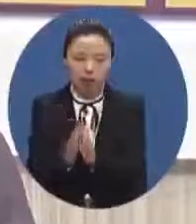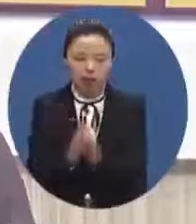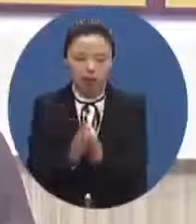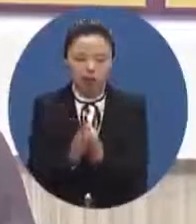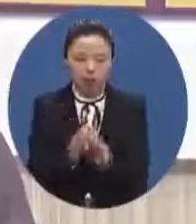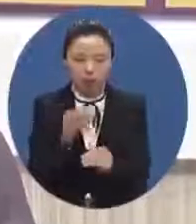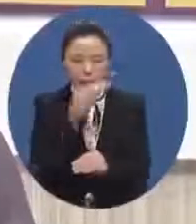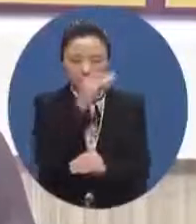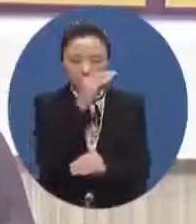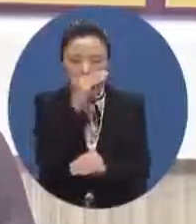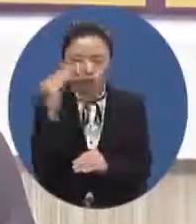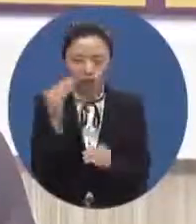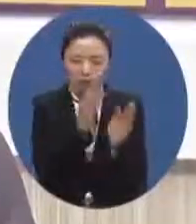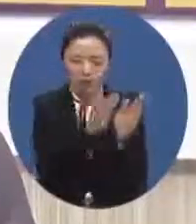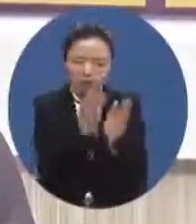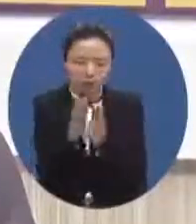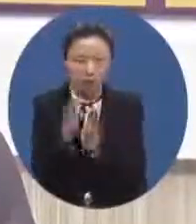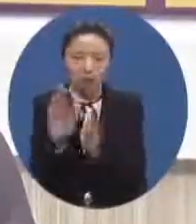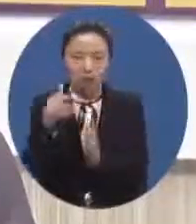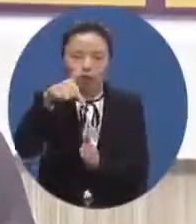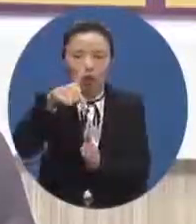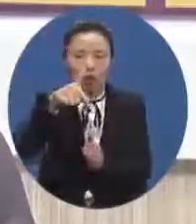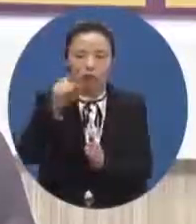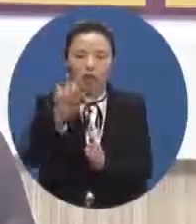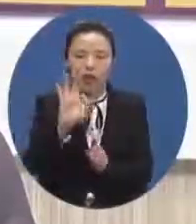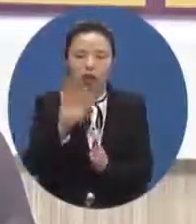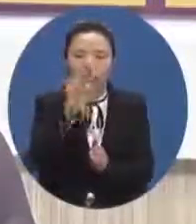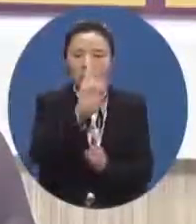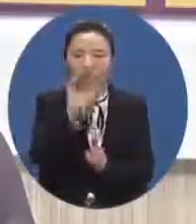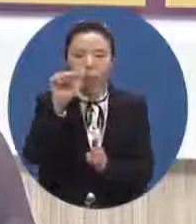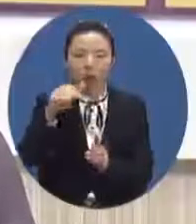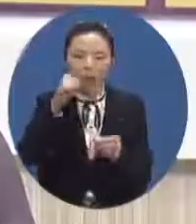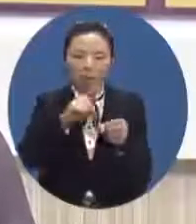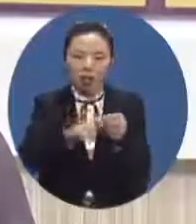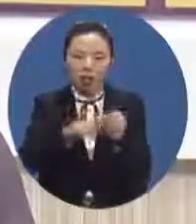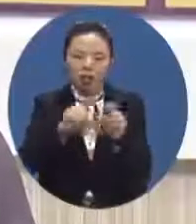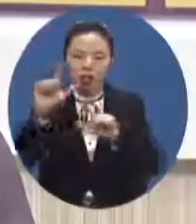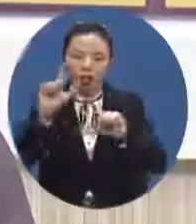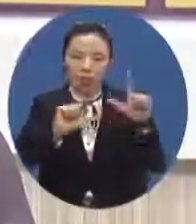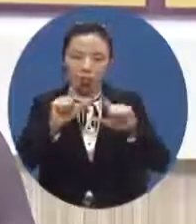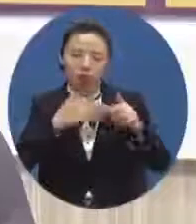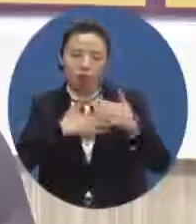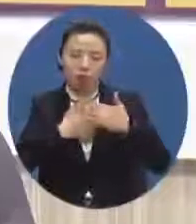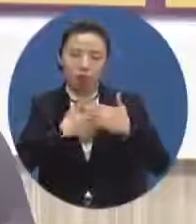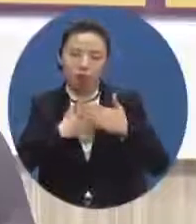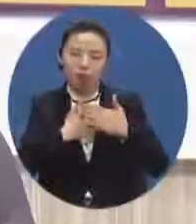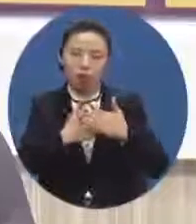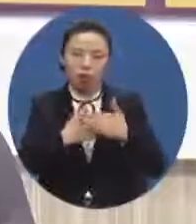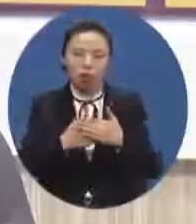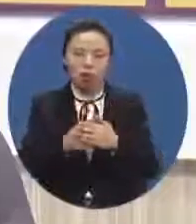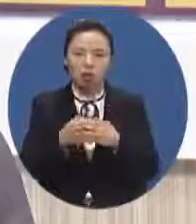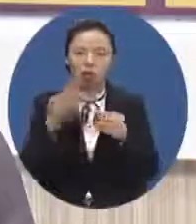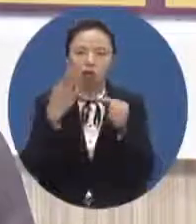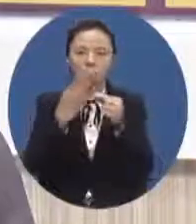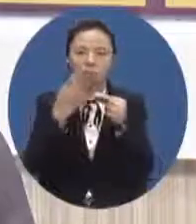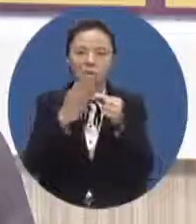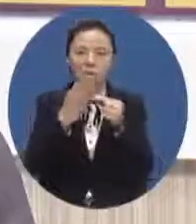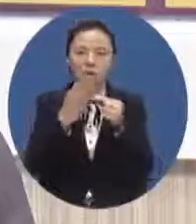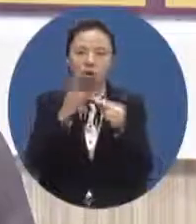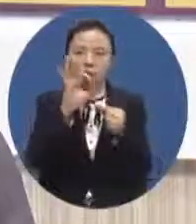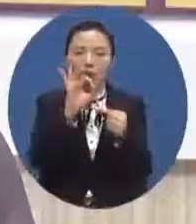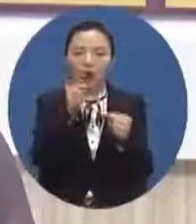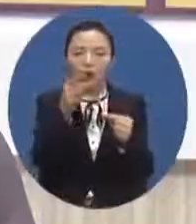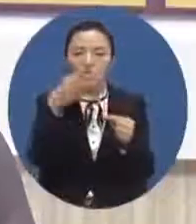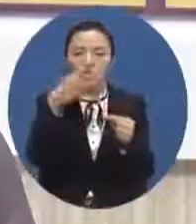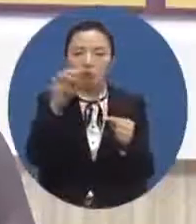어떤 강박적인 행동 특성을 나타내는 것도 불안할 때 나타나는 거고요. 또 하나는 어리광대 짓을 많이 해요. 그러니까